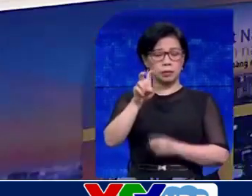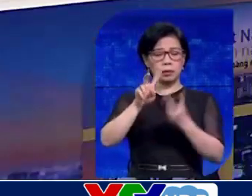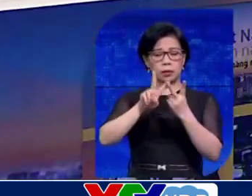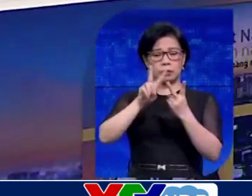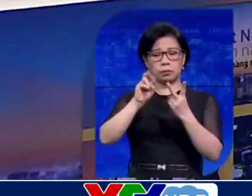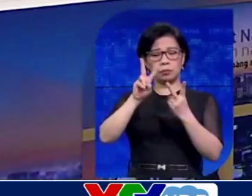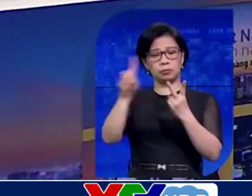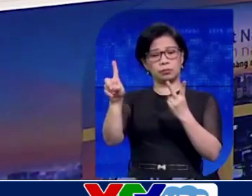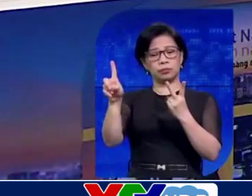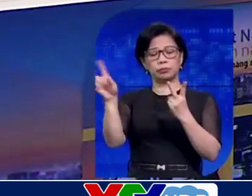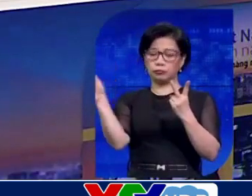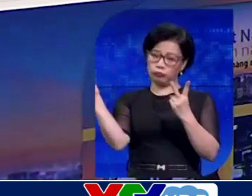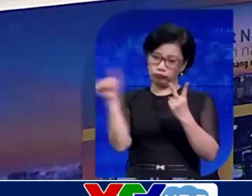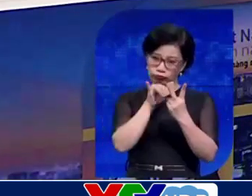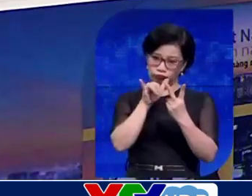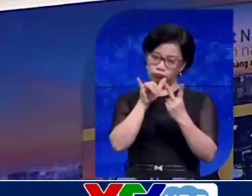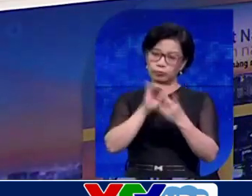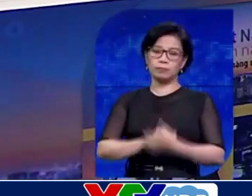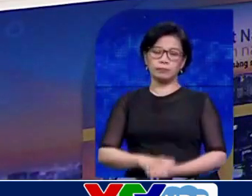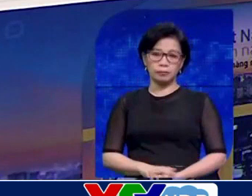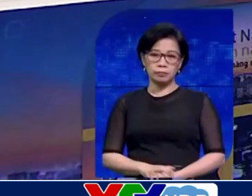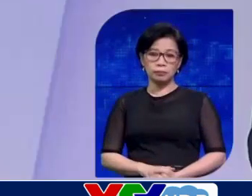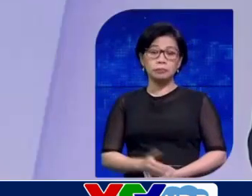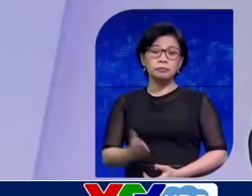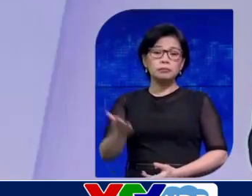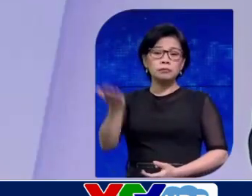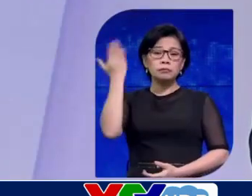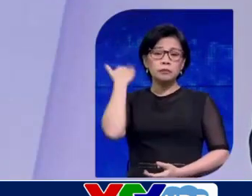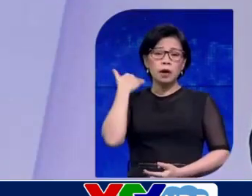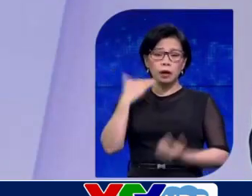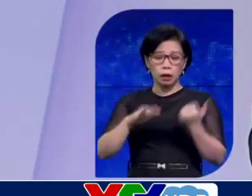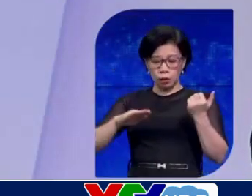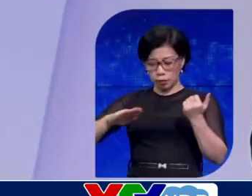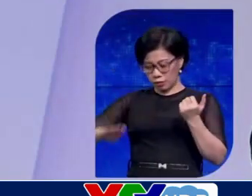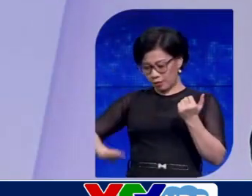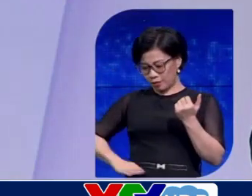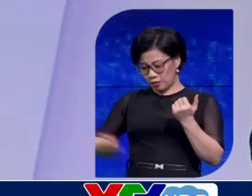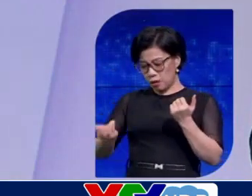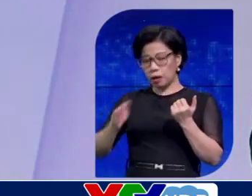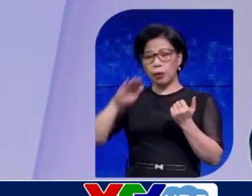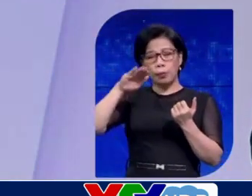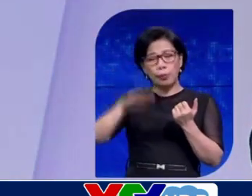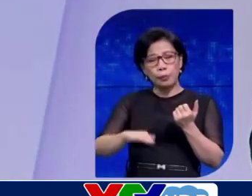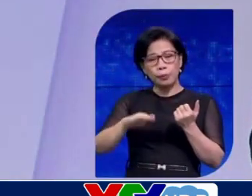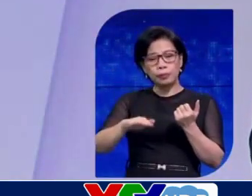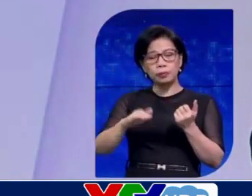2020-2021. Vâng, lũ thấp trước kia ít gặp thì nay lại trở nên rất là phổ biến. Vậy thì